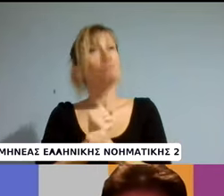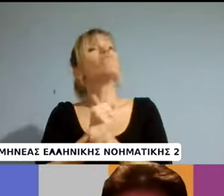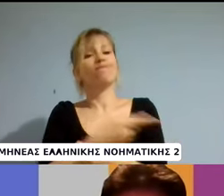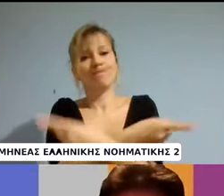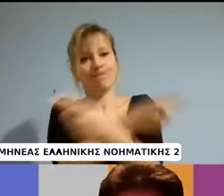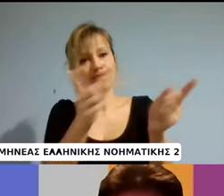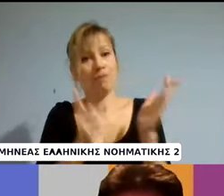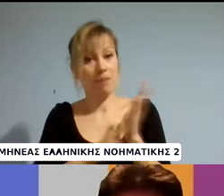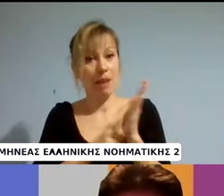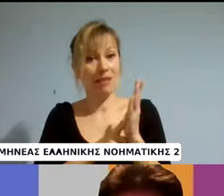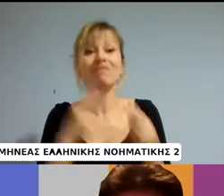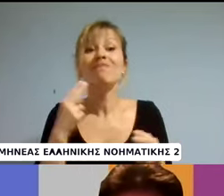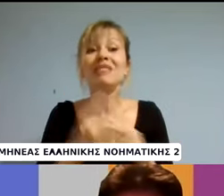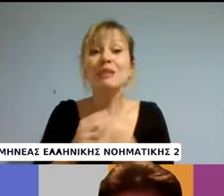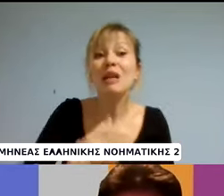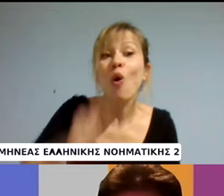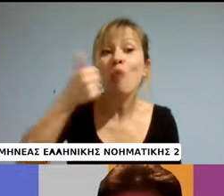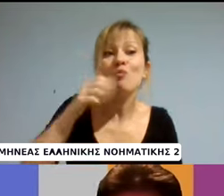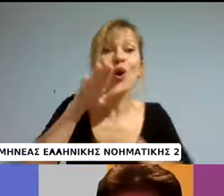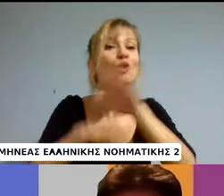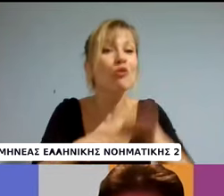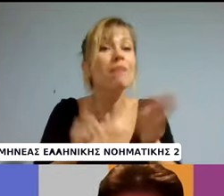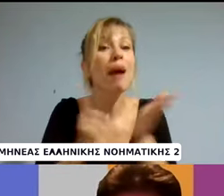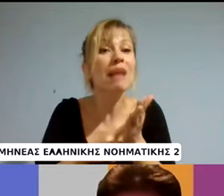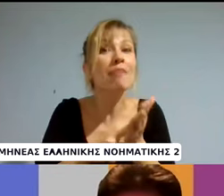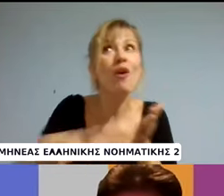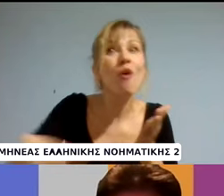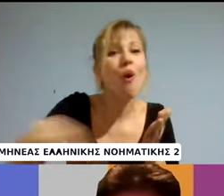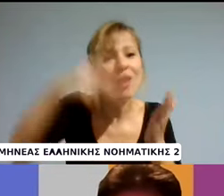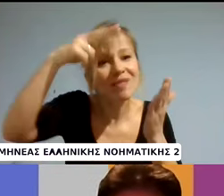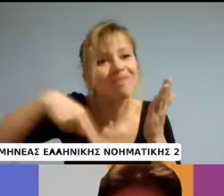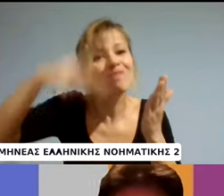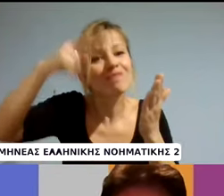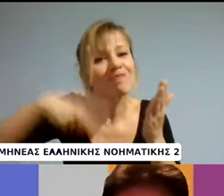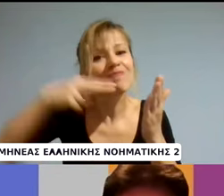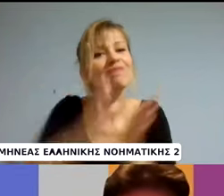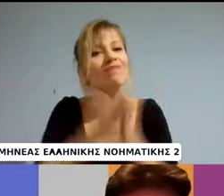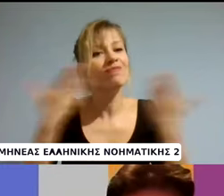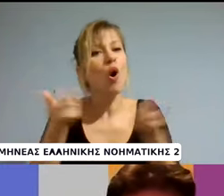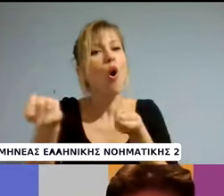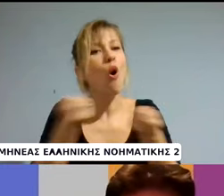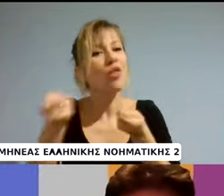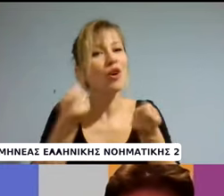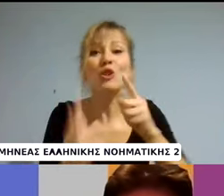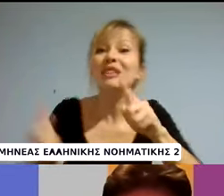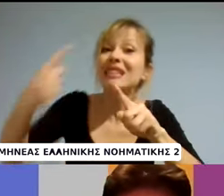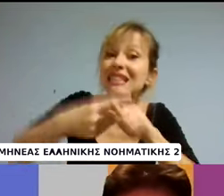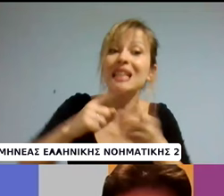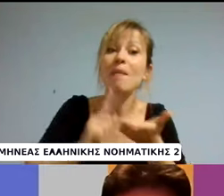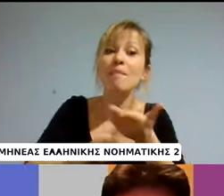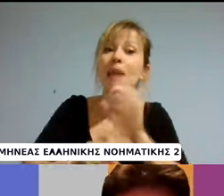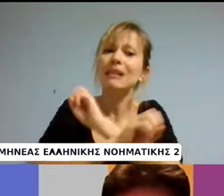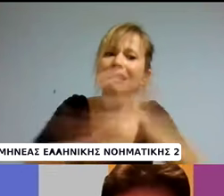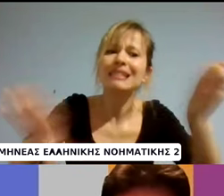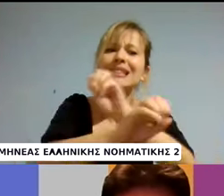αρχικά διαβάζοντας τον οδηγό και στη συνέχεια φροντίζοντας να φτάσει και σε συναδέλφους οι οποίοι και οι οποίες τυχόν δεν ήταν